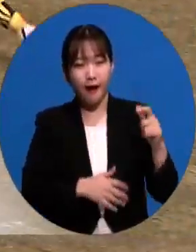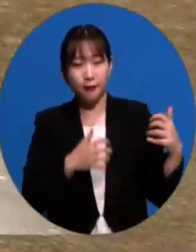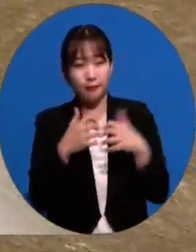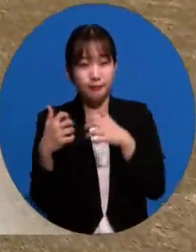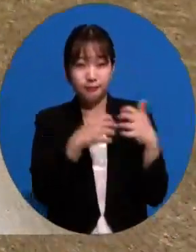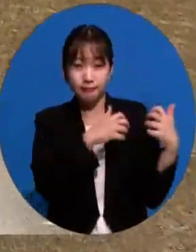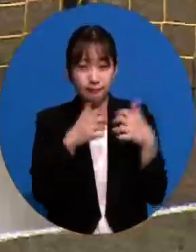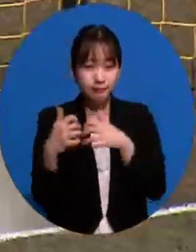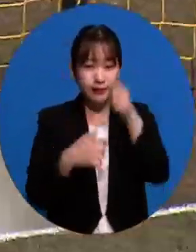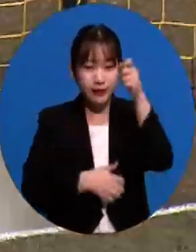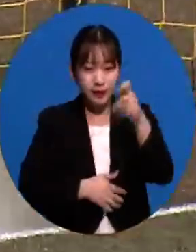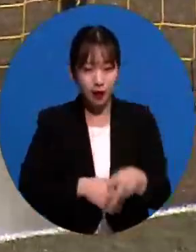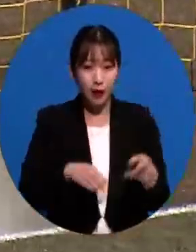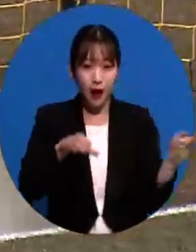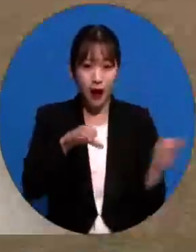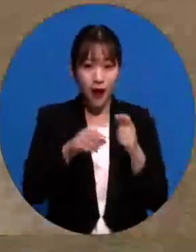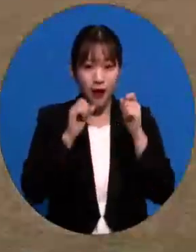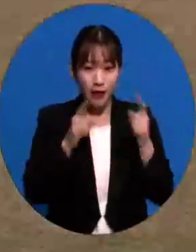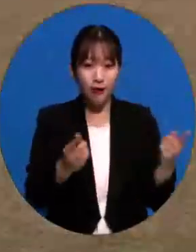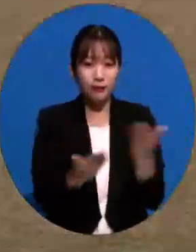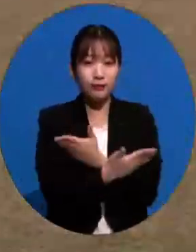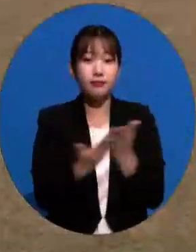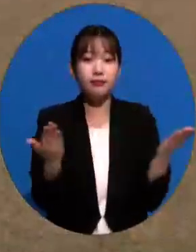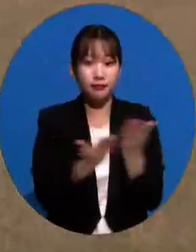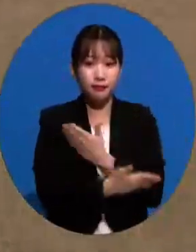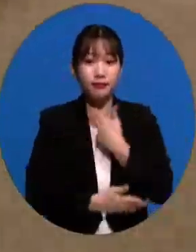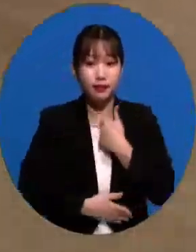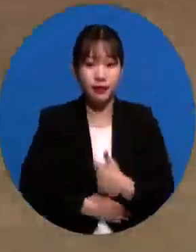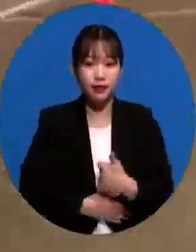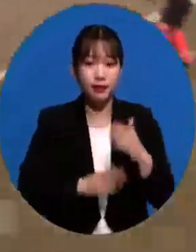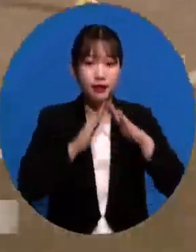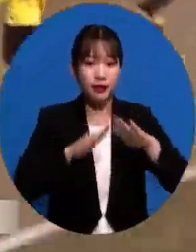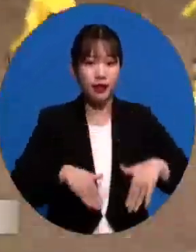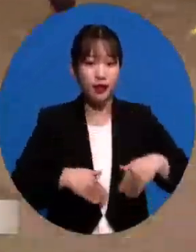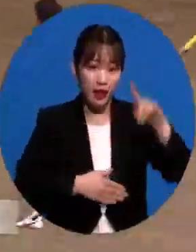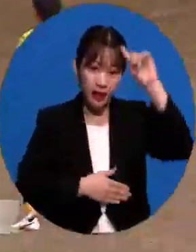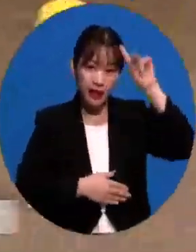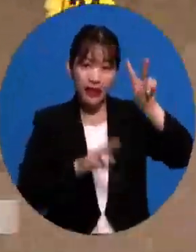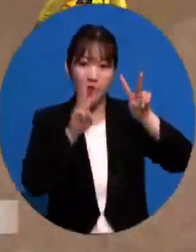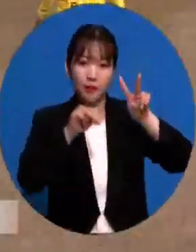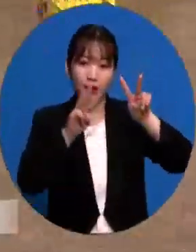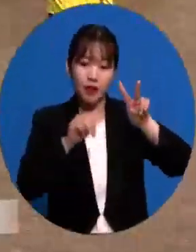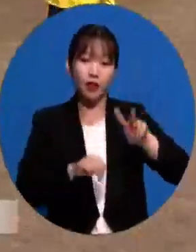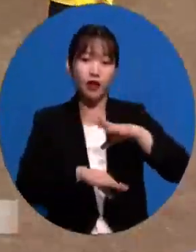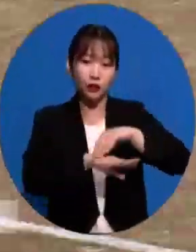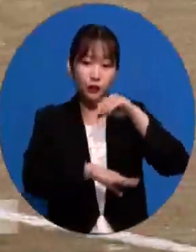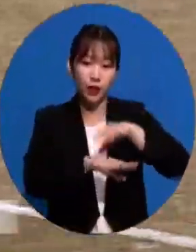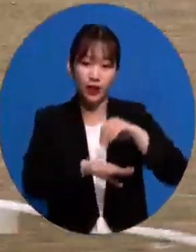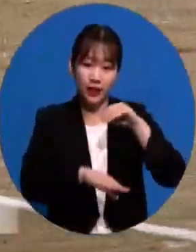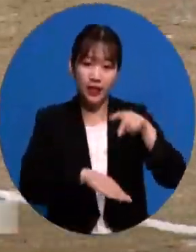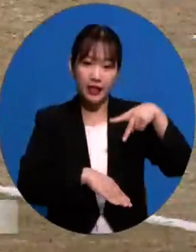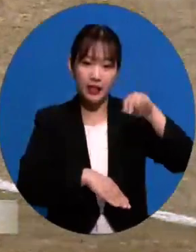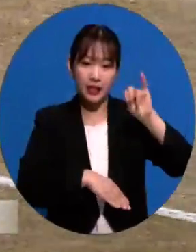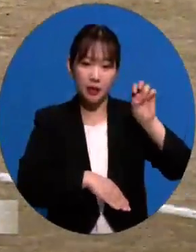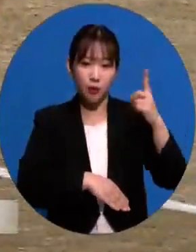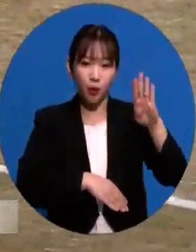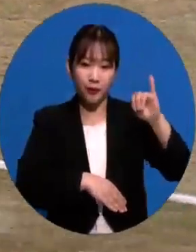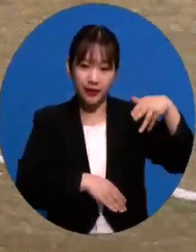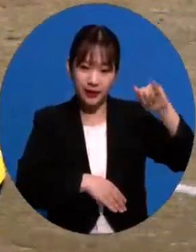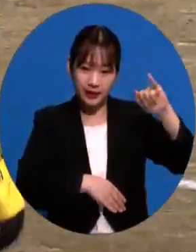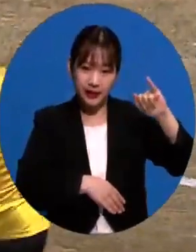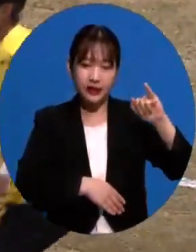맞부딪히며 여러 차례 득점 기회를 주고받았습니다. 전남은 키 2m에 달하는 스웨덴 출신 공격수 시모비치와